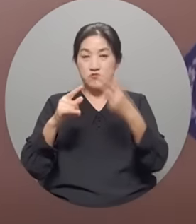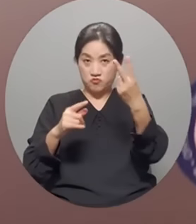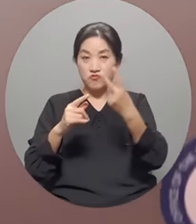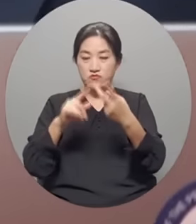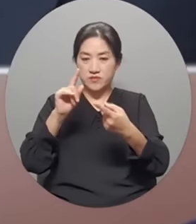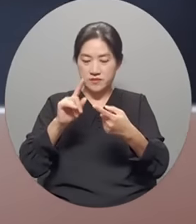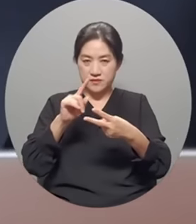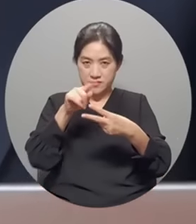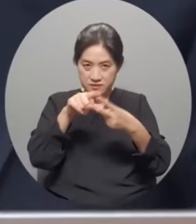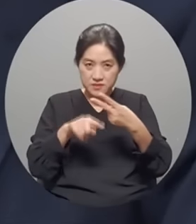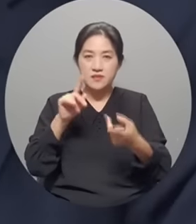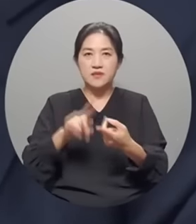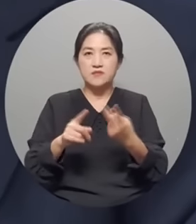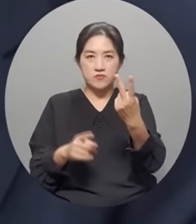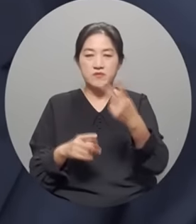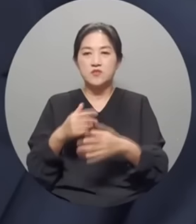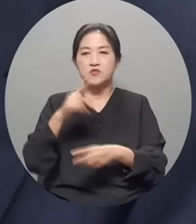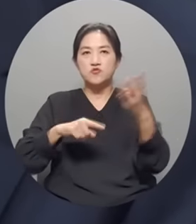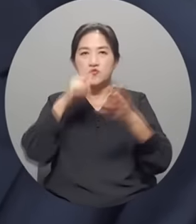MBC 뉴스 김상훈입니다.